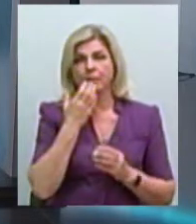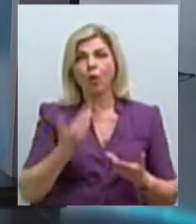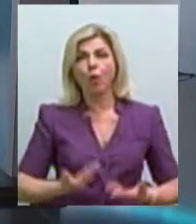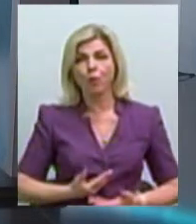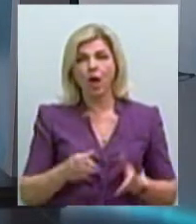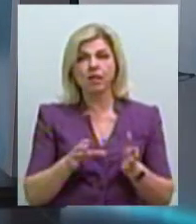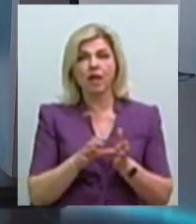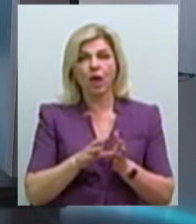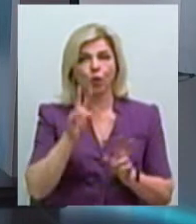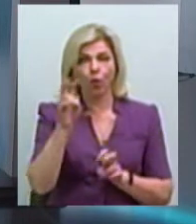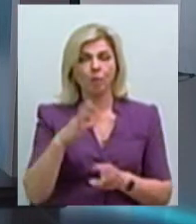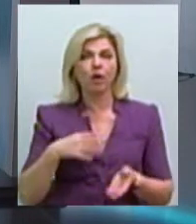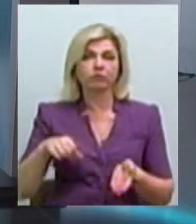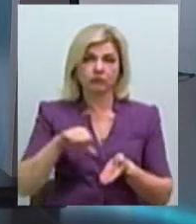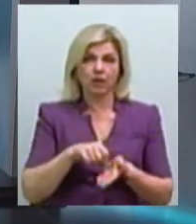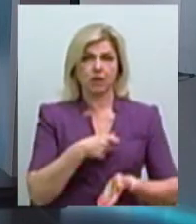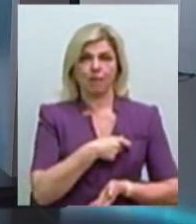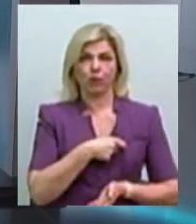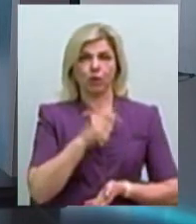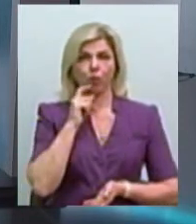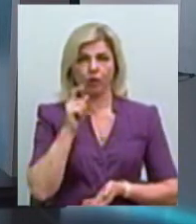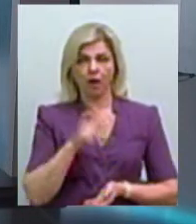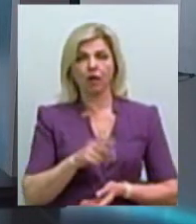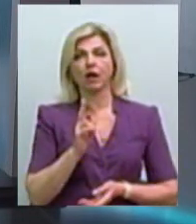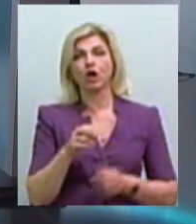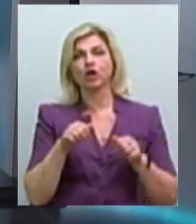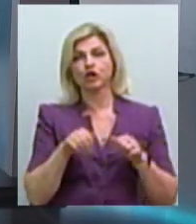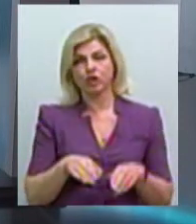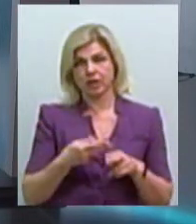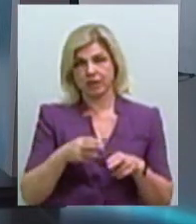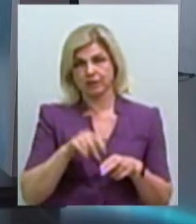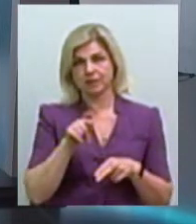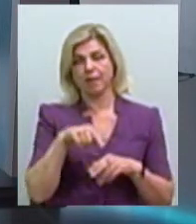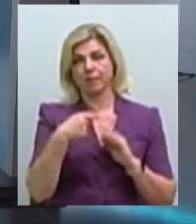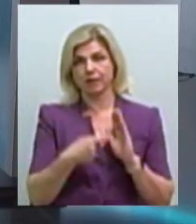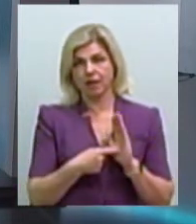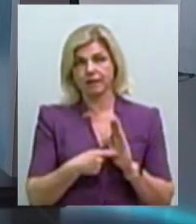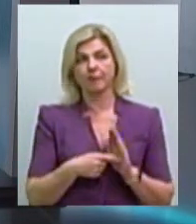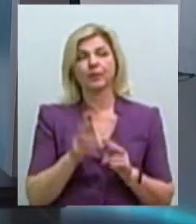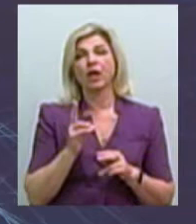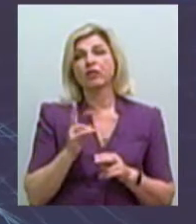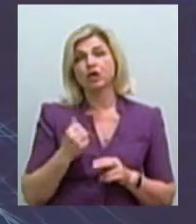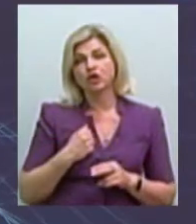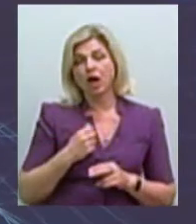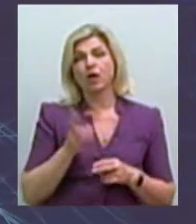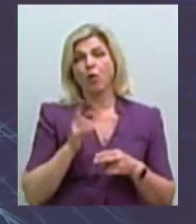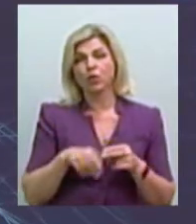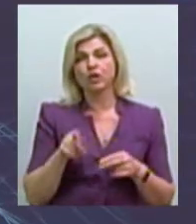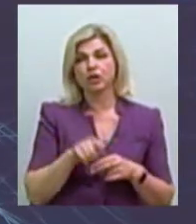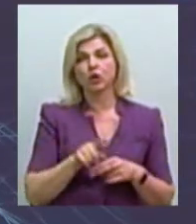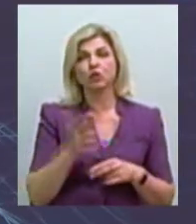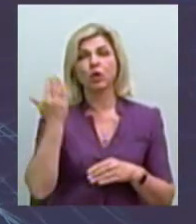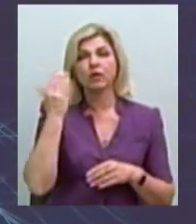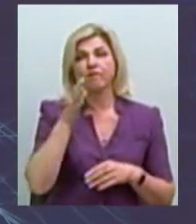то тоді залучалися народні депутати України до вирішення того питання. Ну, на жаль, закінчилось тим, що на той момент